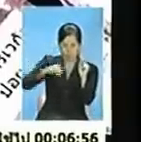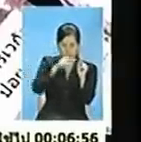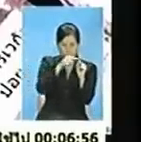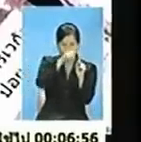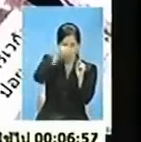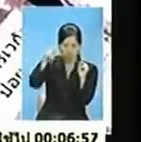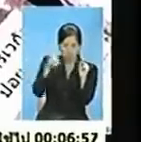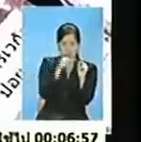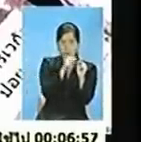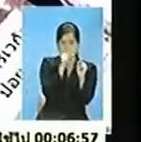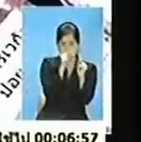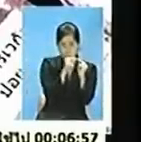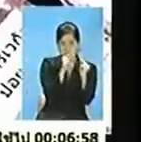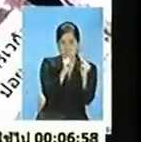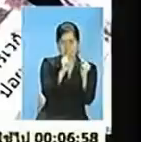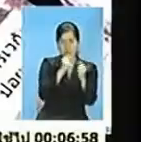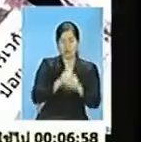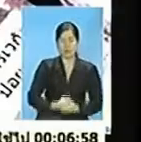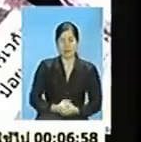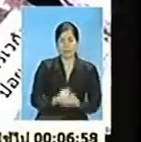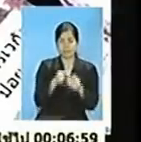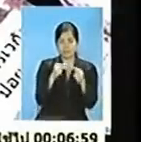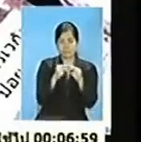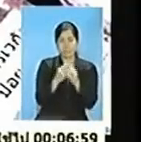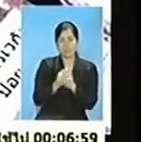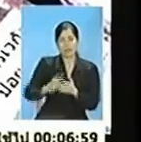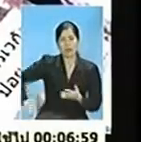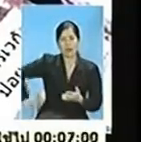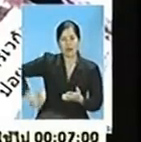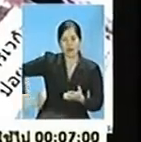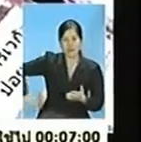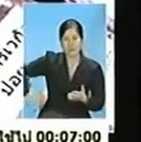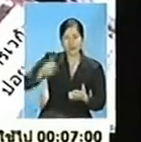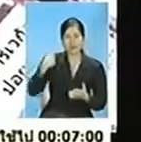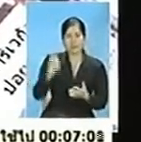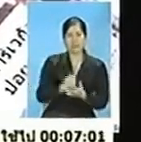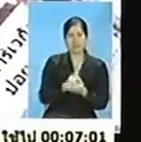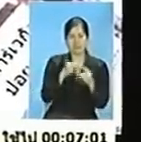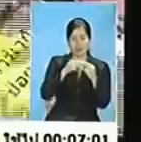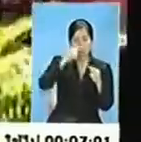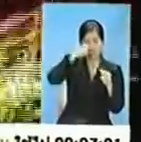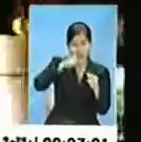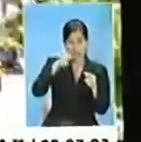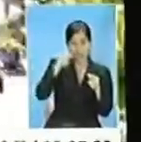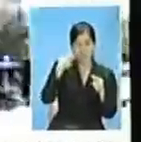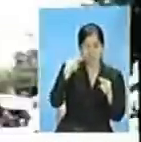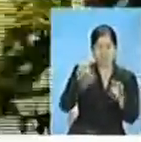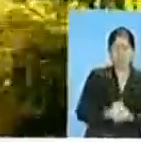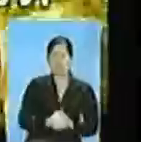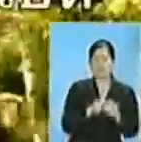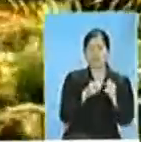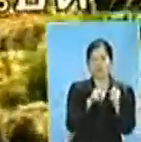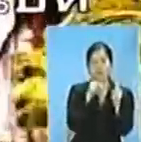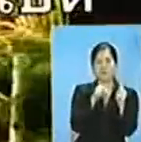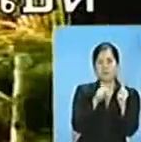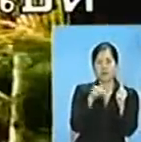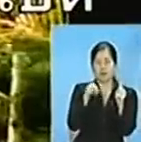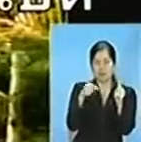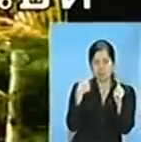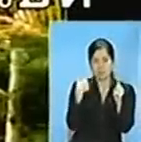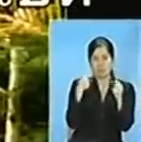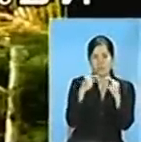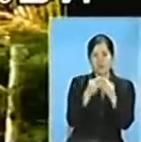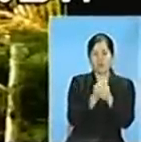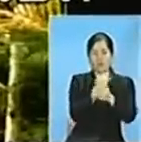อบซึ่งสามารถเดินทางจากเขมรที่ปอยเปตโผล่มาฝั่งไทยขึ้นกระบะมาลงอ่อนนุชขึ้น